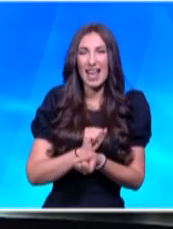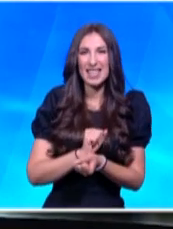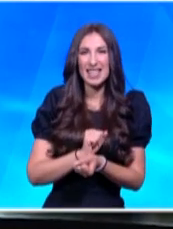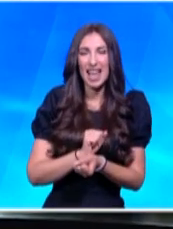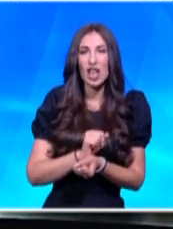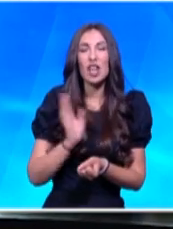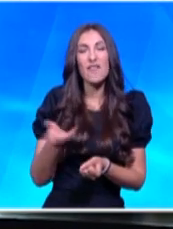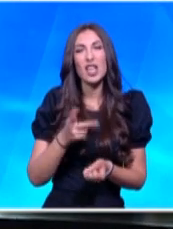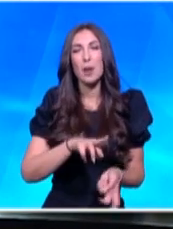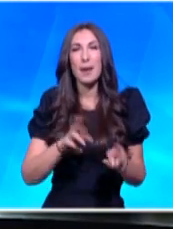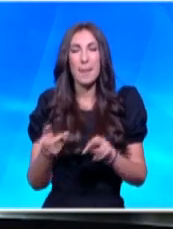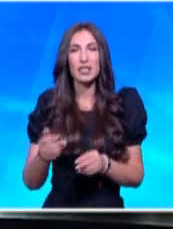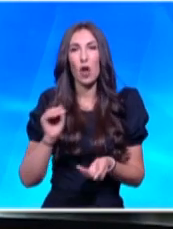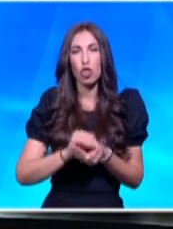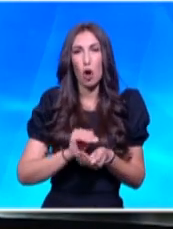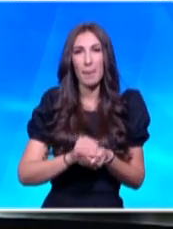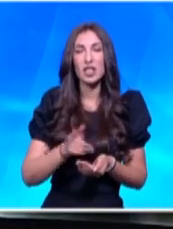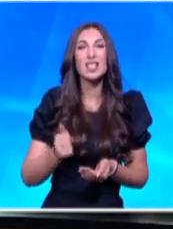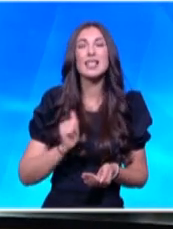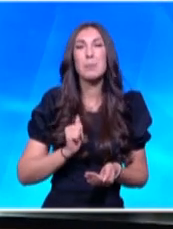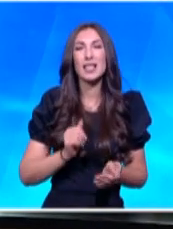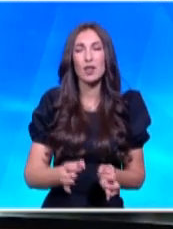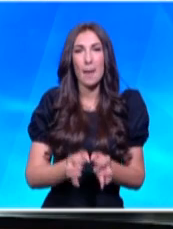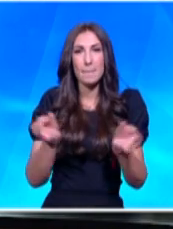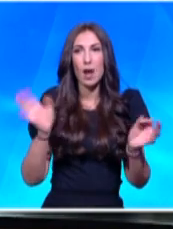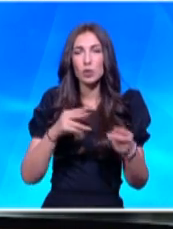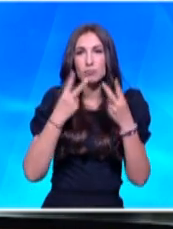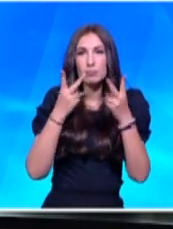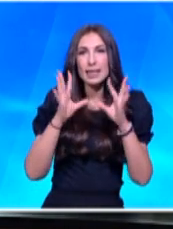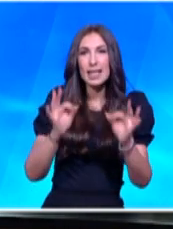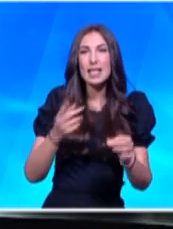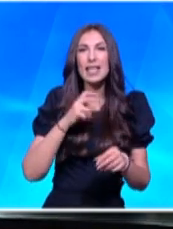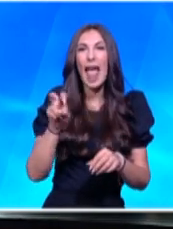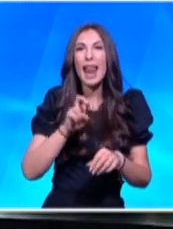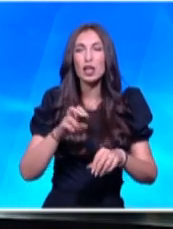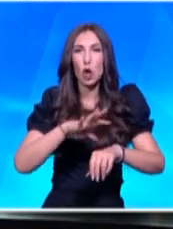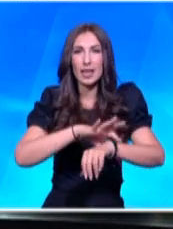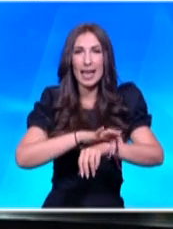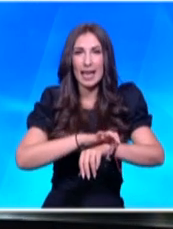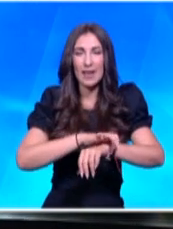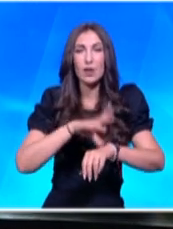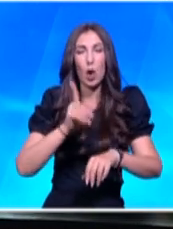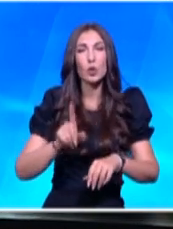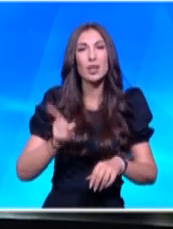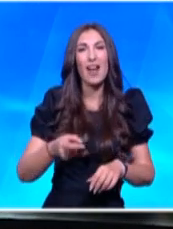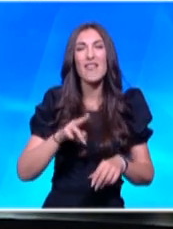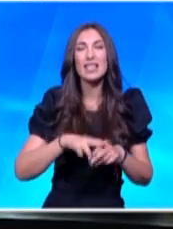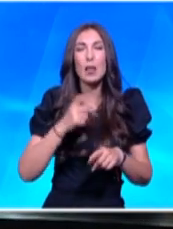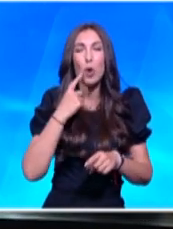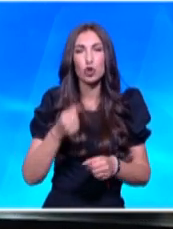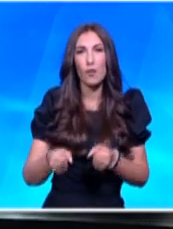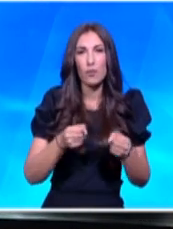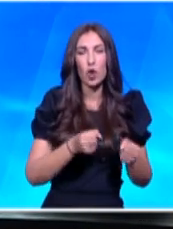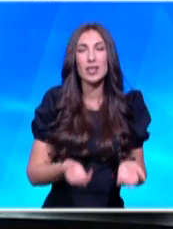в домашен арест. Спазването на мярката ще се следи с електронна гривна, която Божков ще трябва да носи. Рано